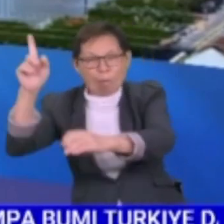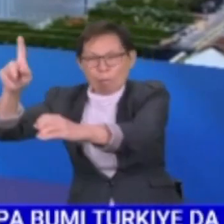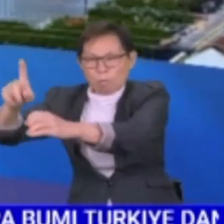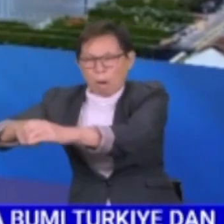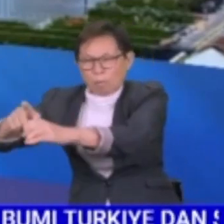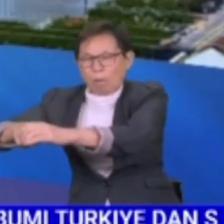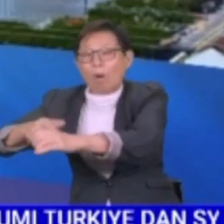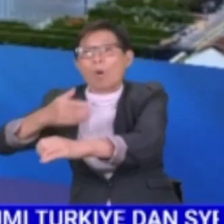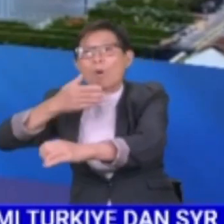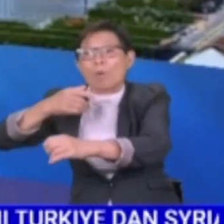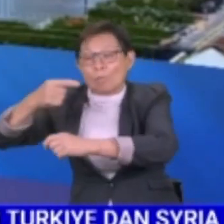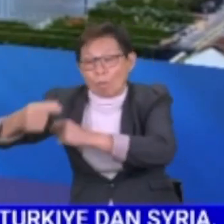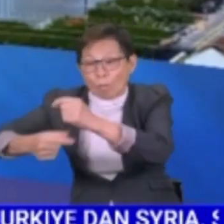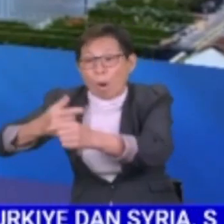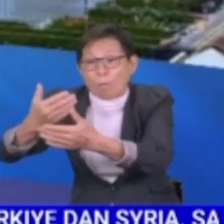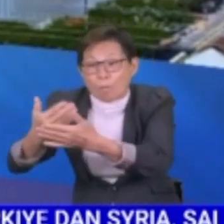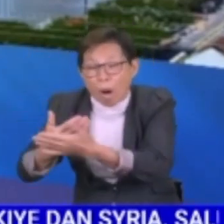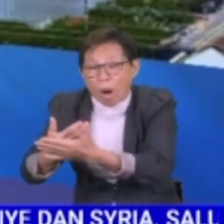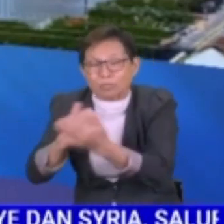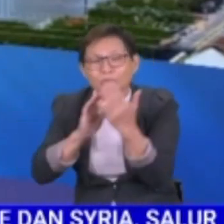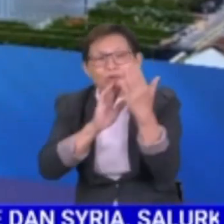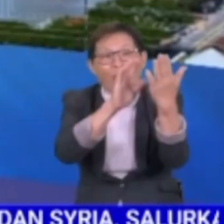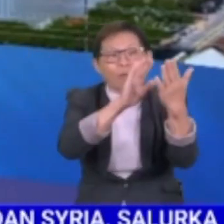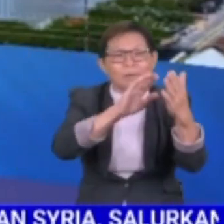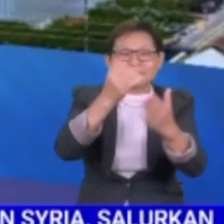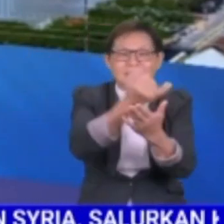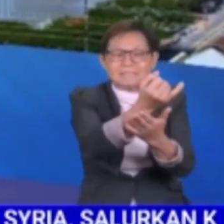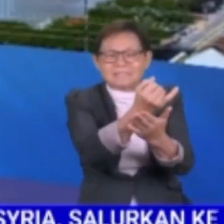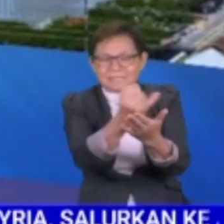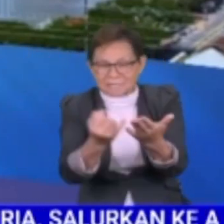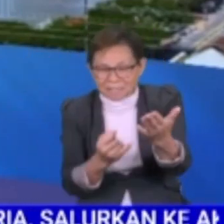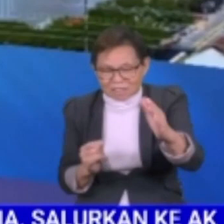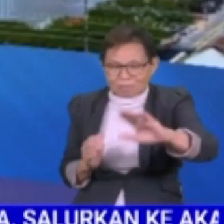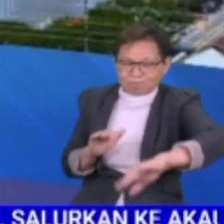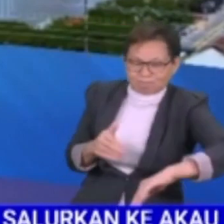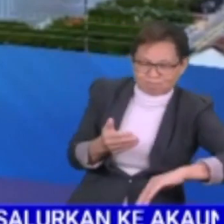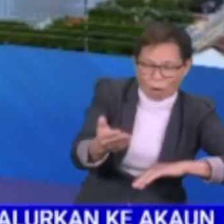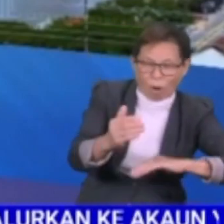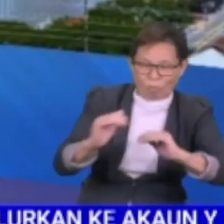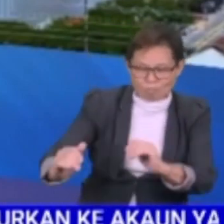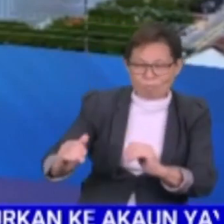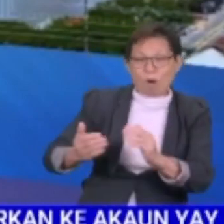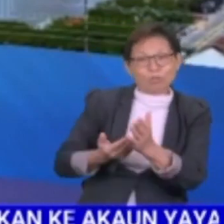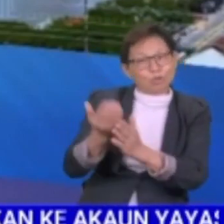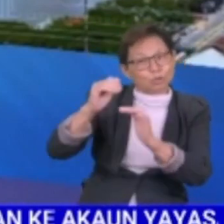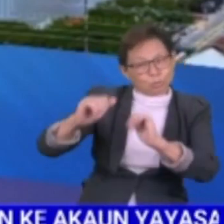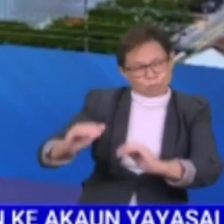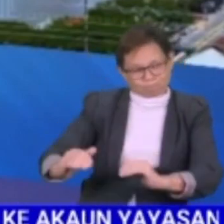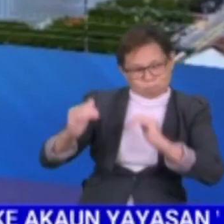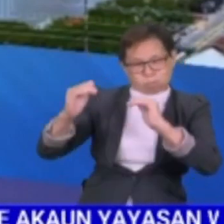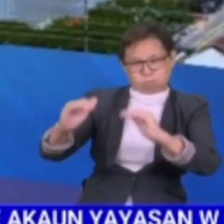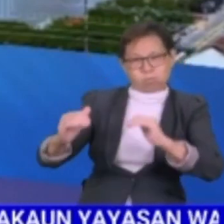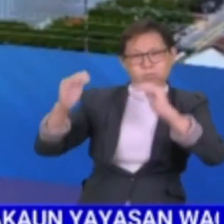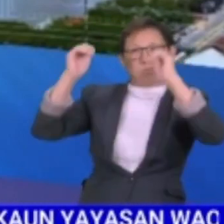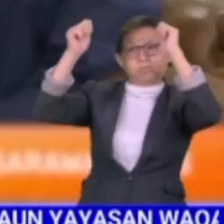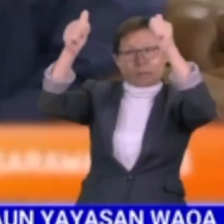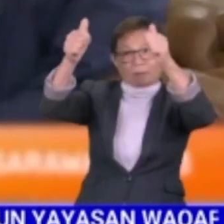ramai minat generasi baru terhadap warisan seni silat sekaligus keperingkat yang lebih tinggi